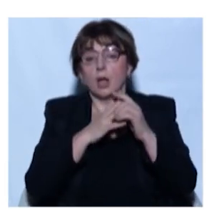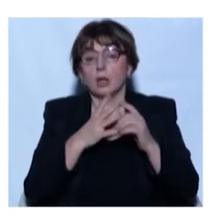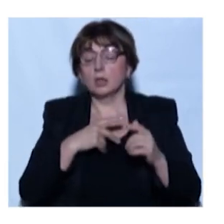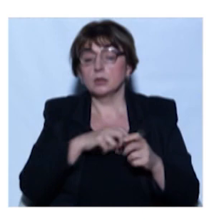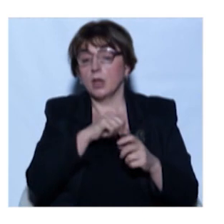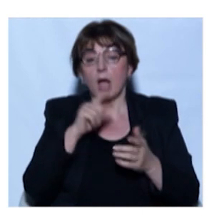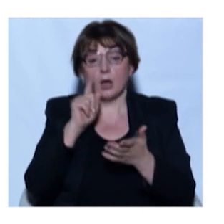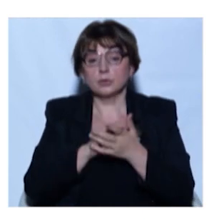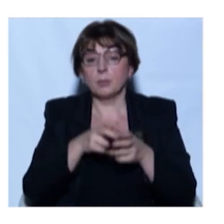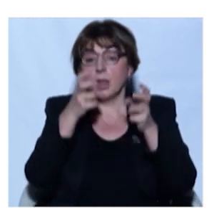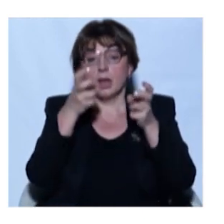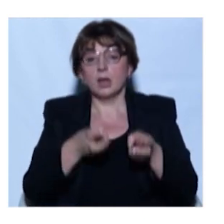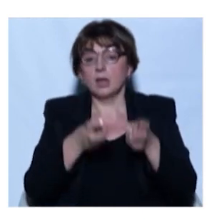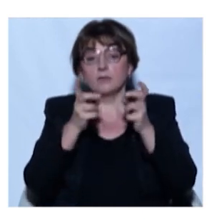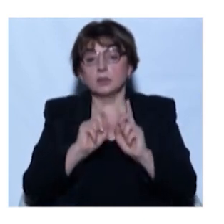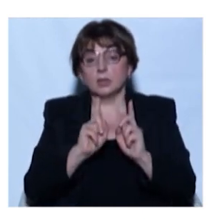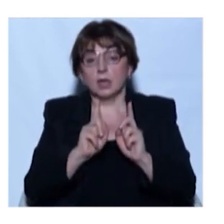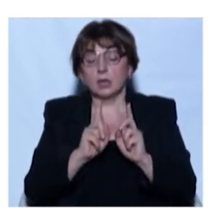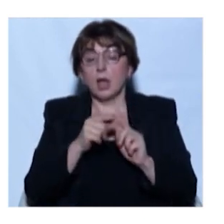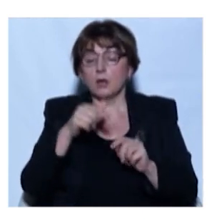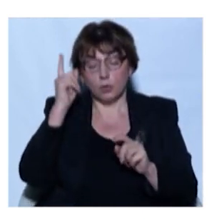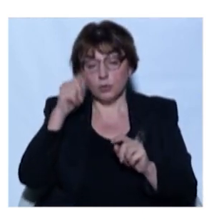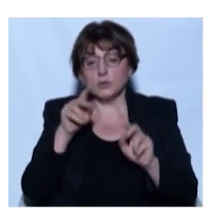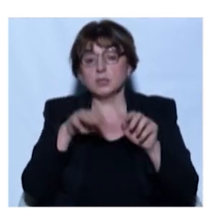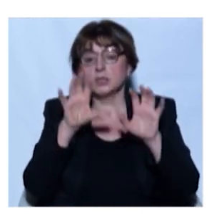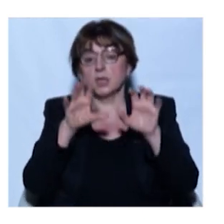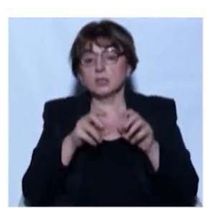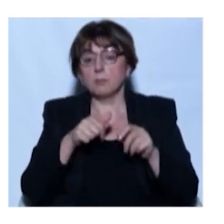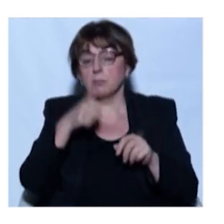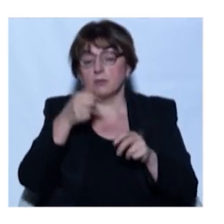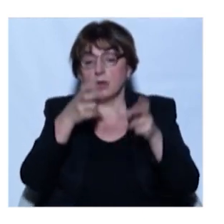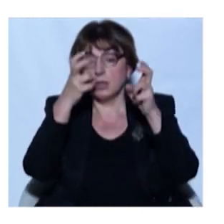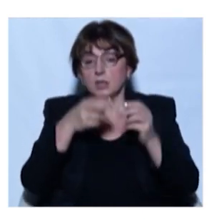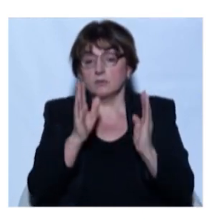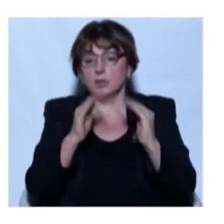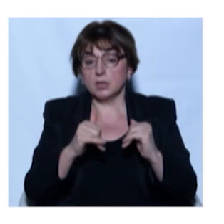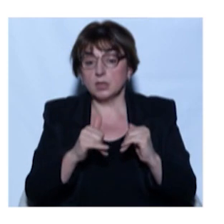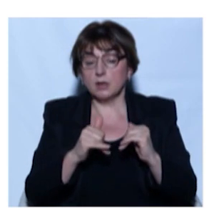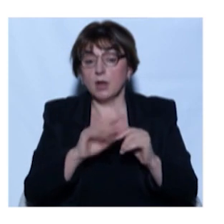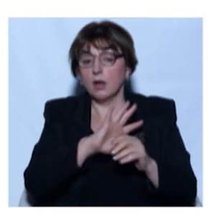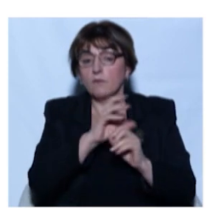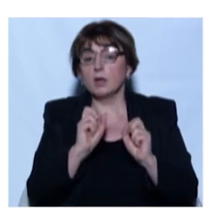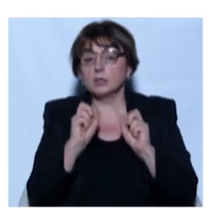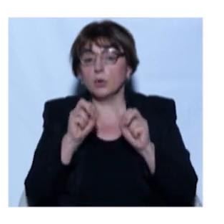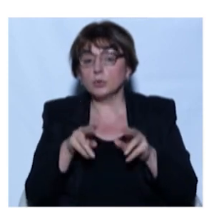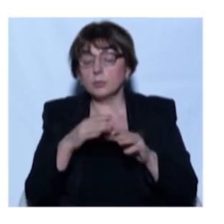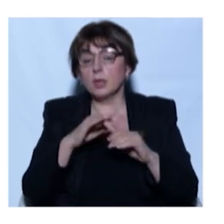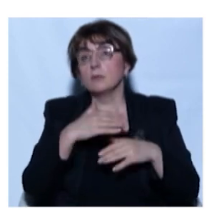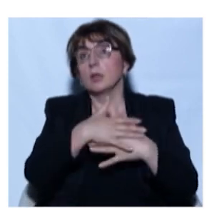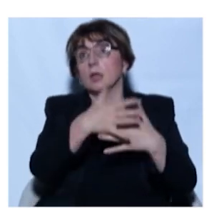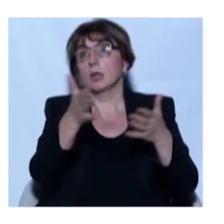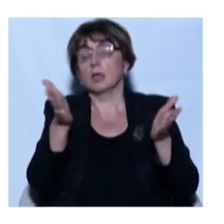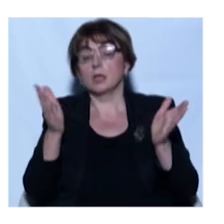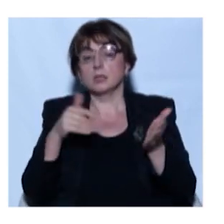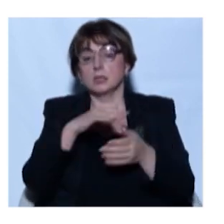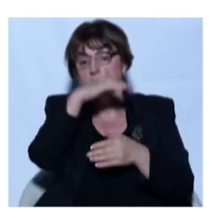ისარგებლო ლიფტით, როგორც წესი პირველი ისინგრევა. მიწისძვრის დასრულებას ყველაზე უსაფრთხოდ ღია ცისქვეშ უნდა